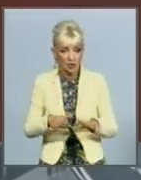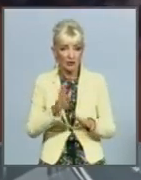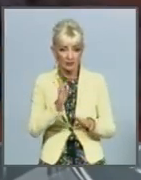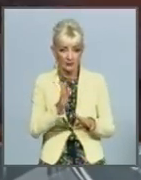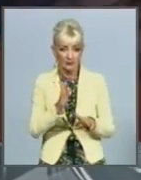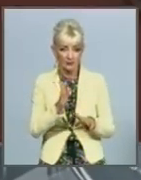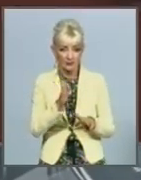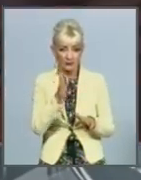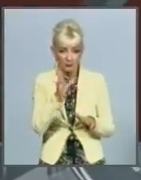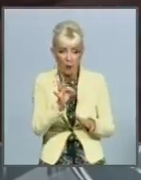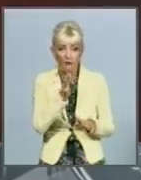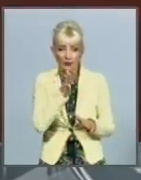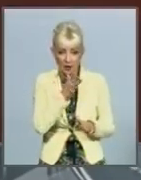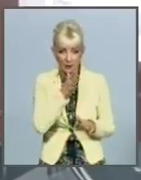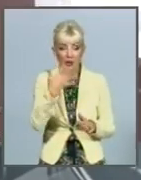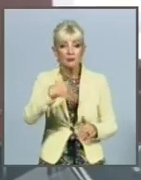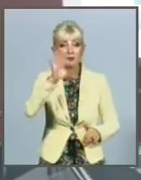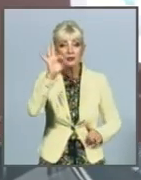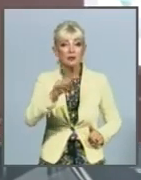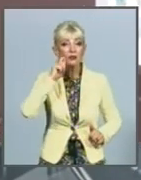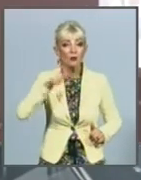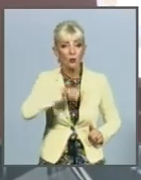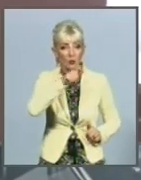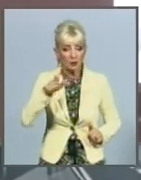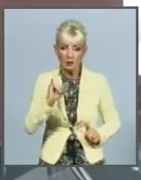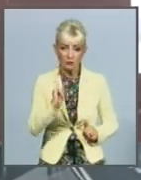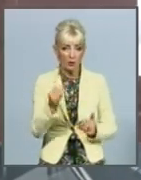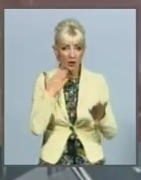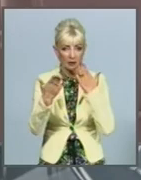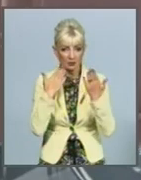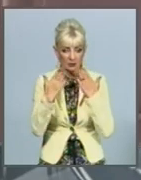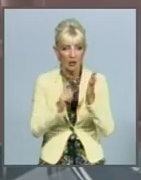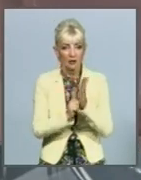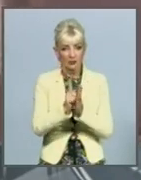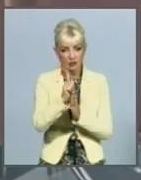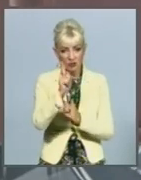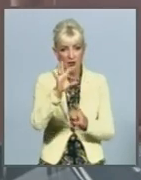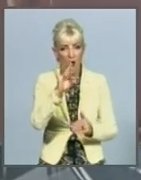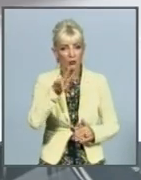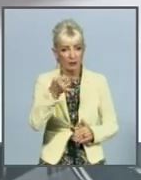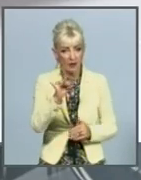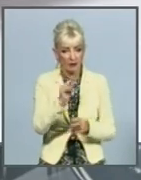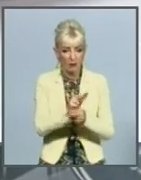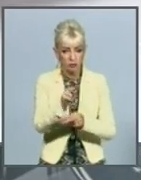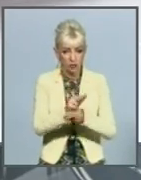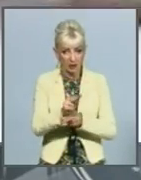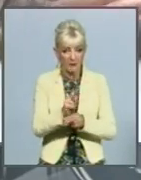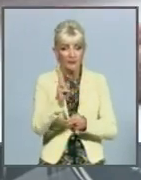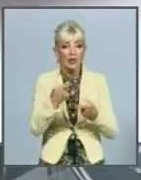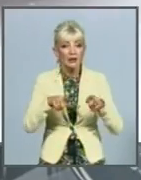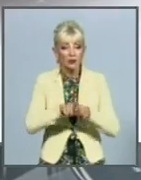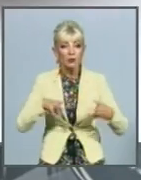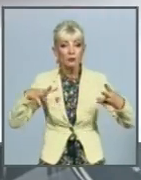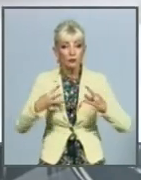процесі. А між тим, майже 50% українців негативно ставляться до введення дистанційної освіти. Саме до такого